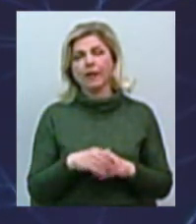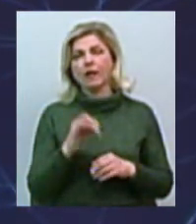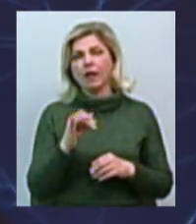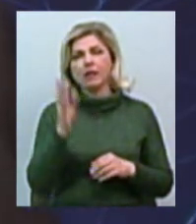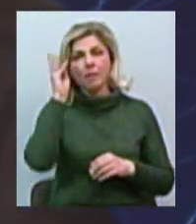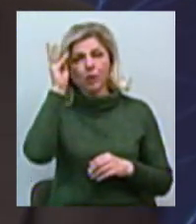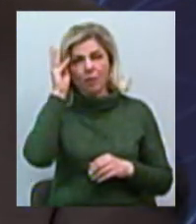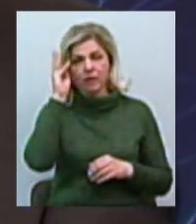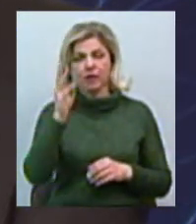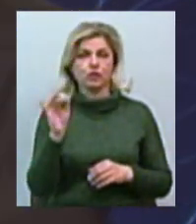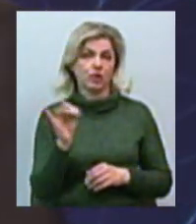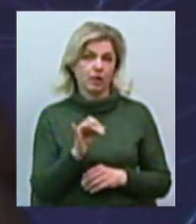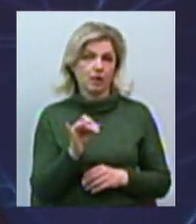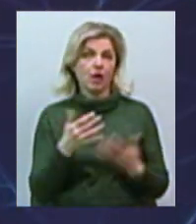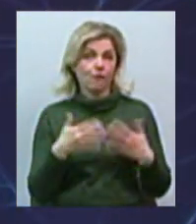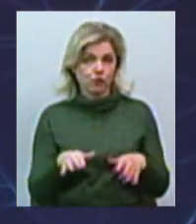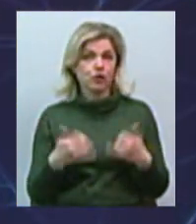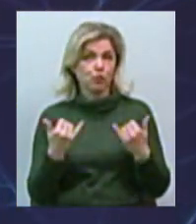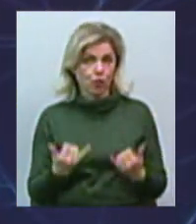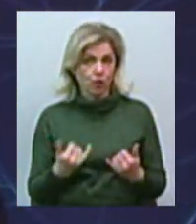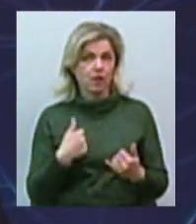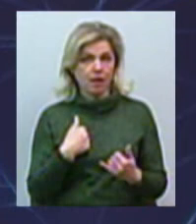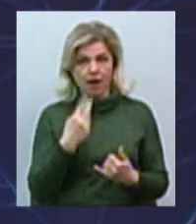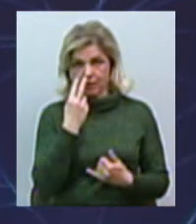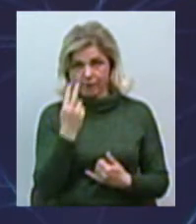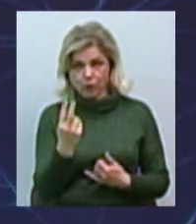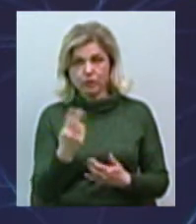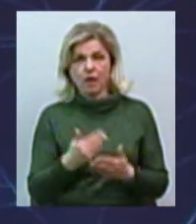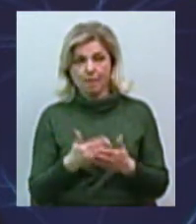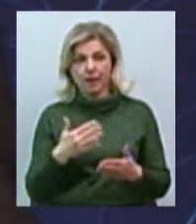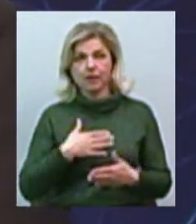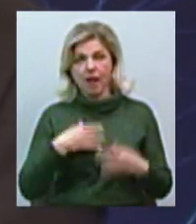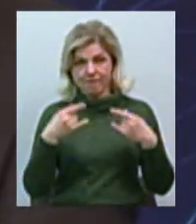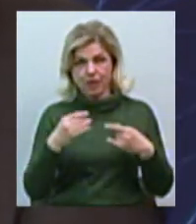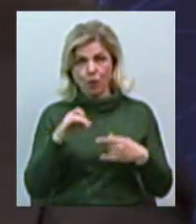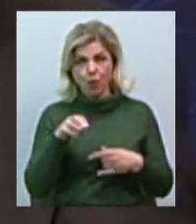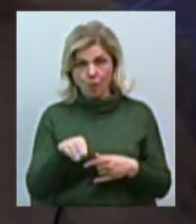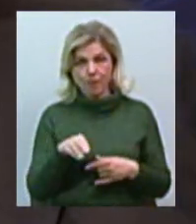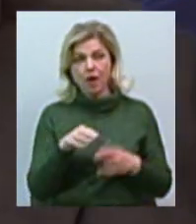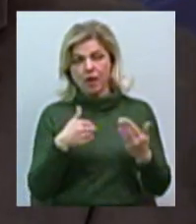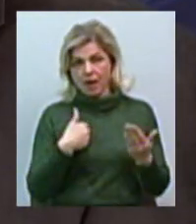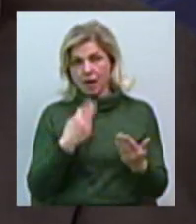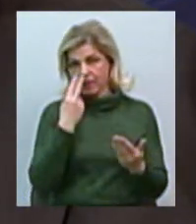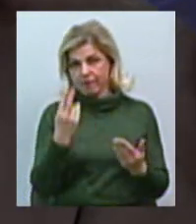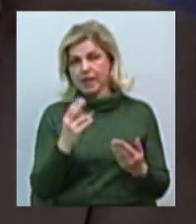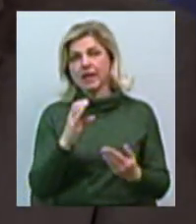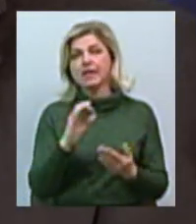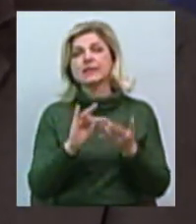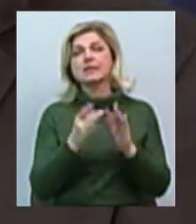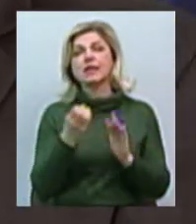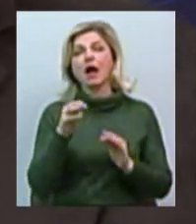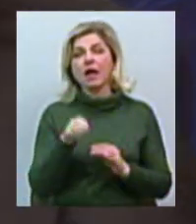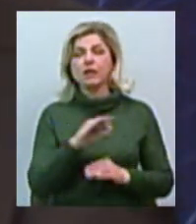дипломатичних. І вже і сьогодні, от я дивився перед нашим ефіром, я дивився сайт Федерації профспілок